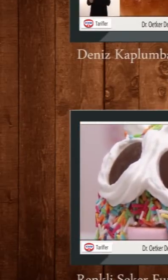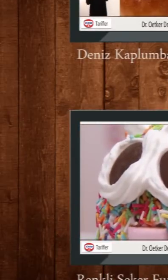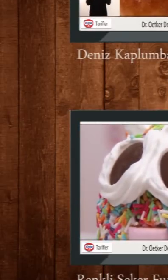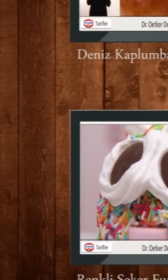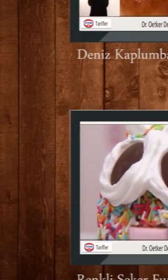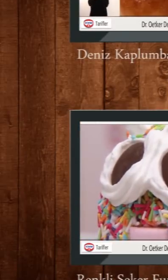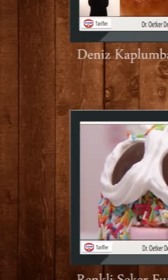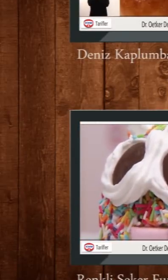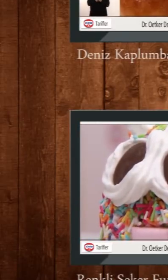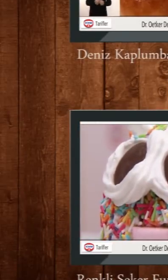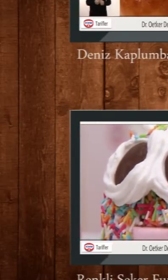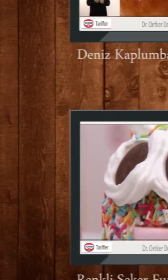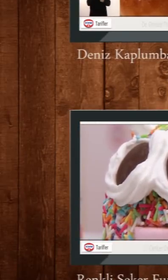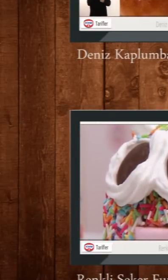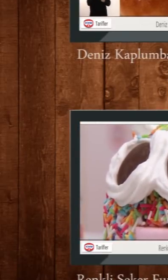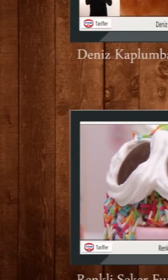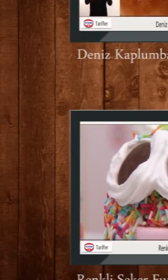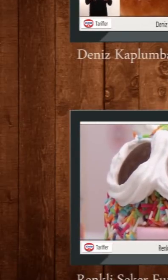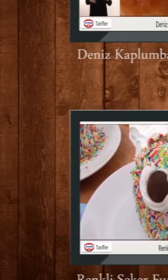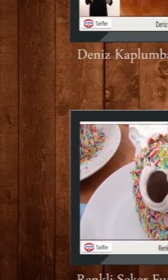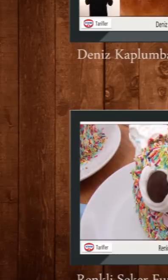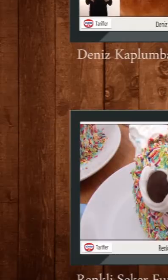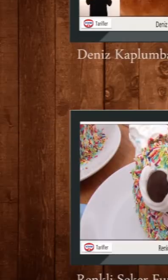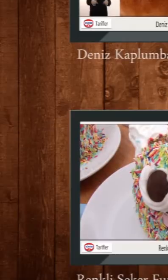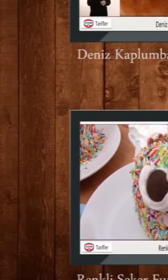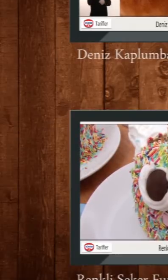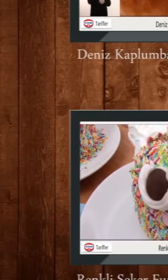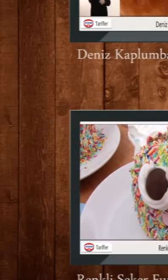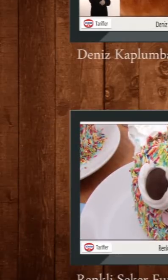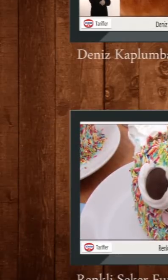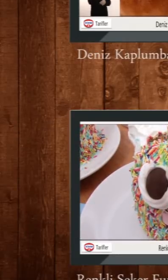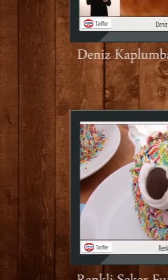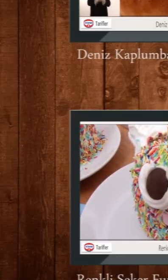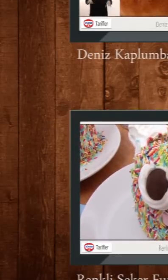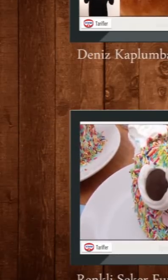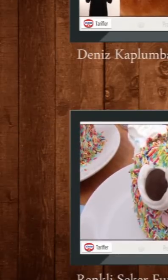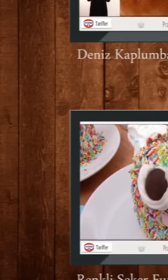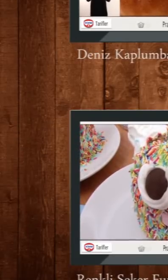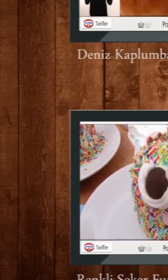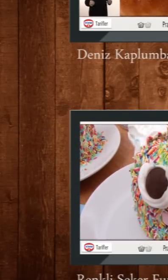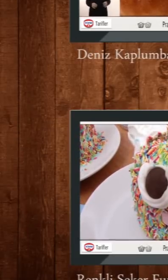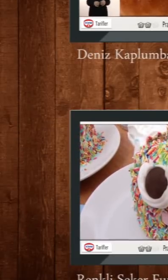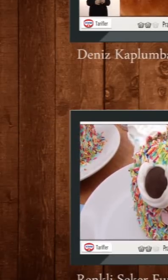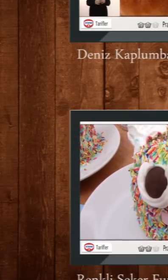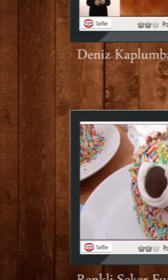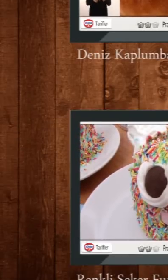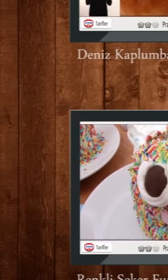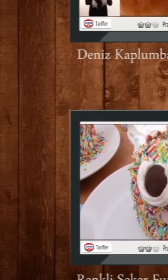Feeling.